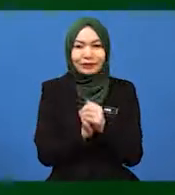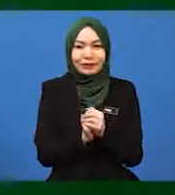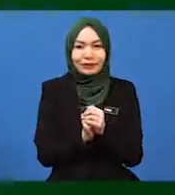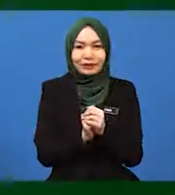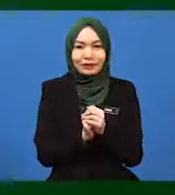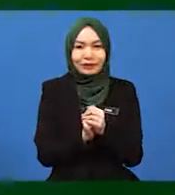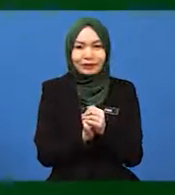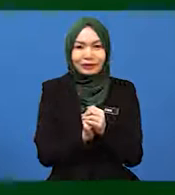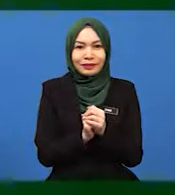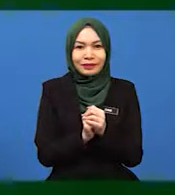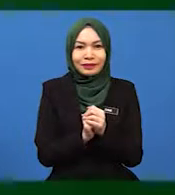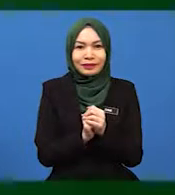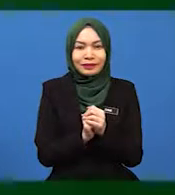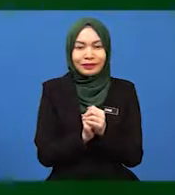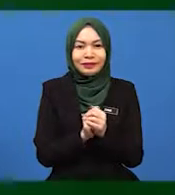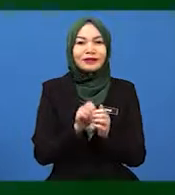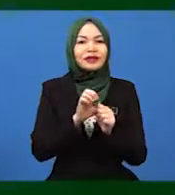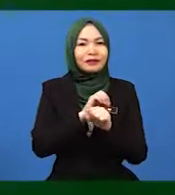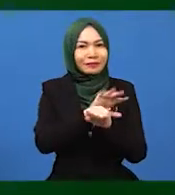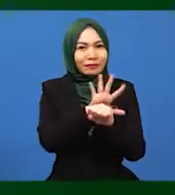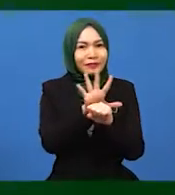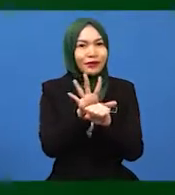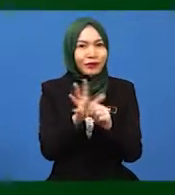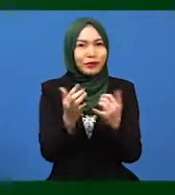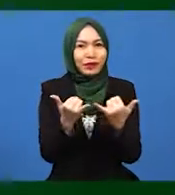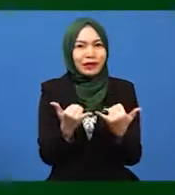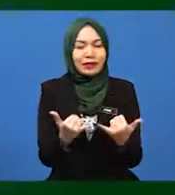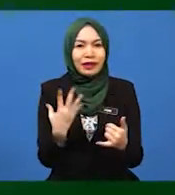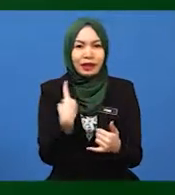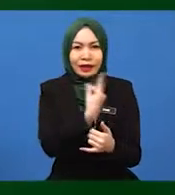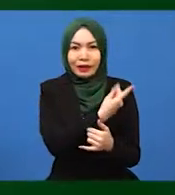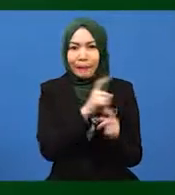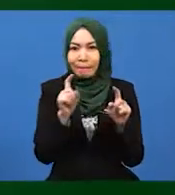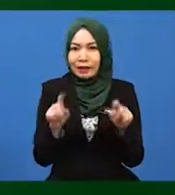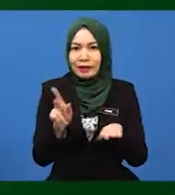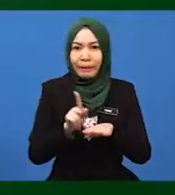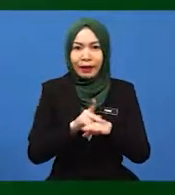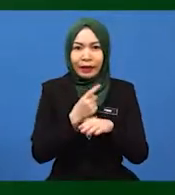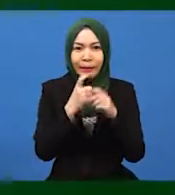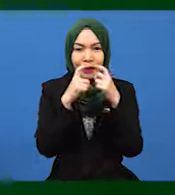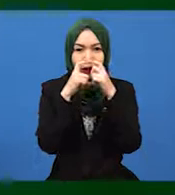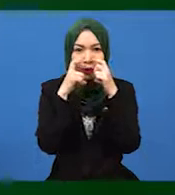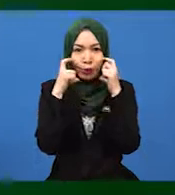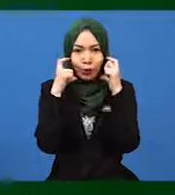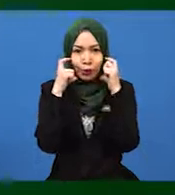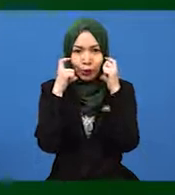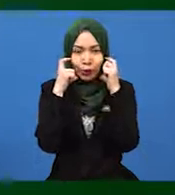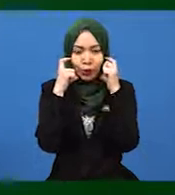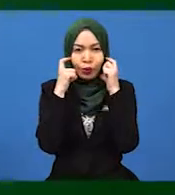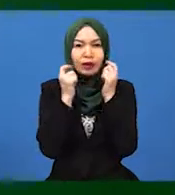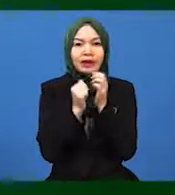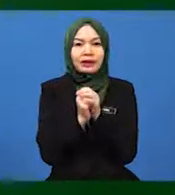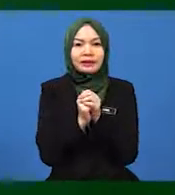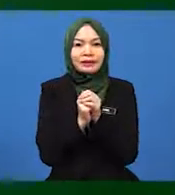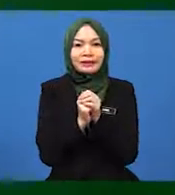Ketika virus COVID-19 merebak di negara, kita dikehendaki memakai pelitup muka ketika berada